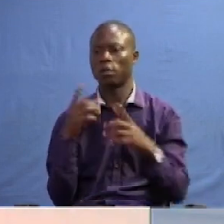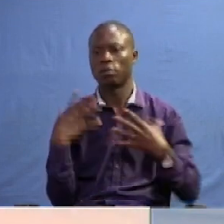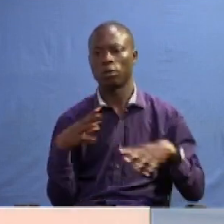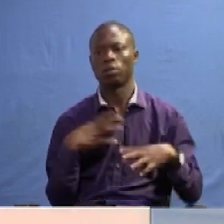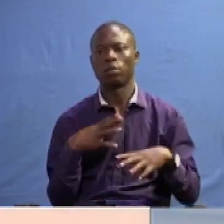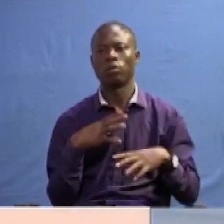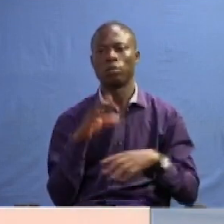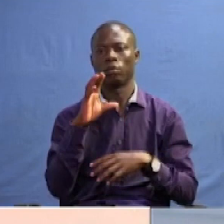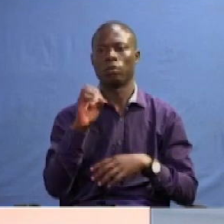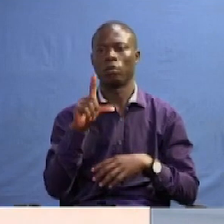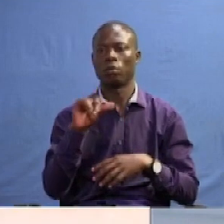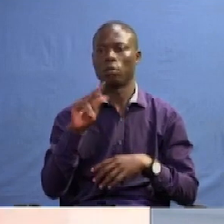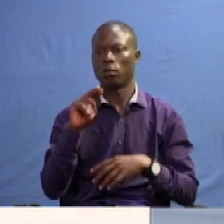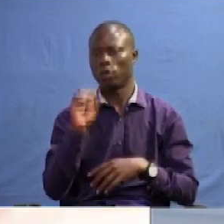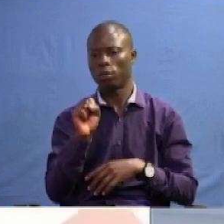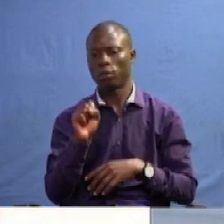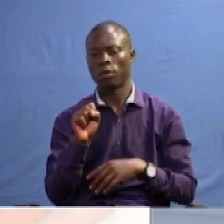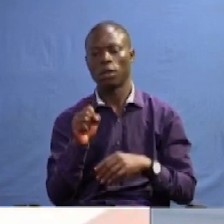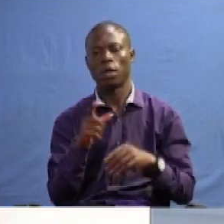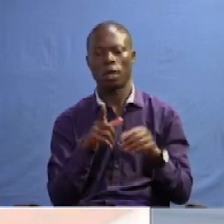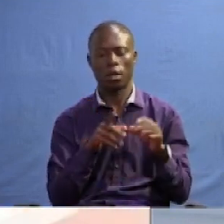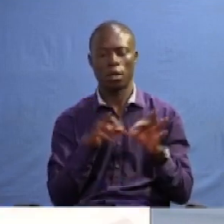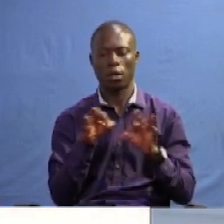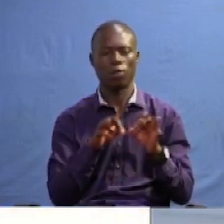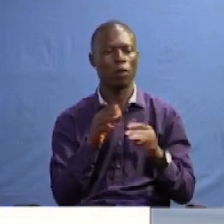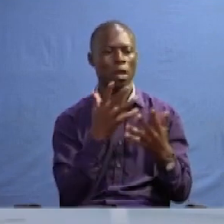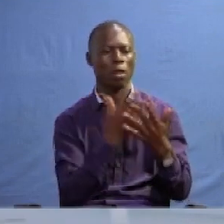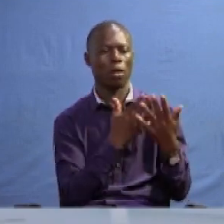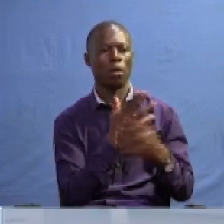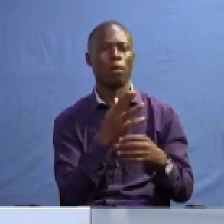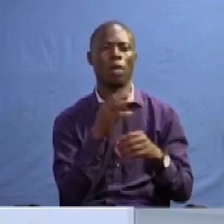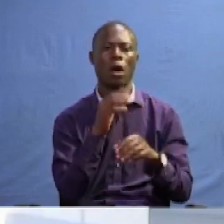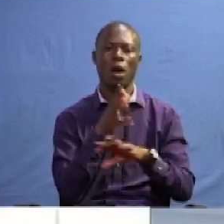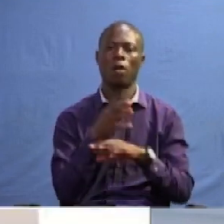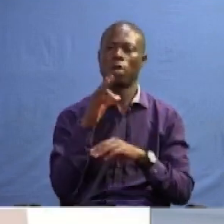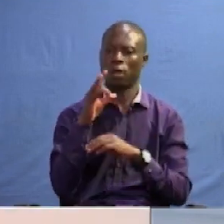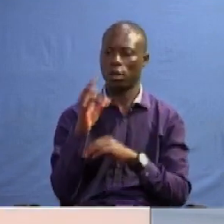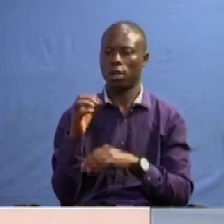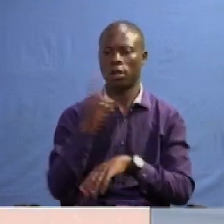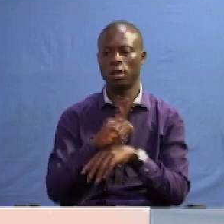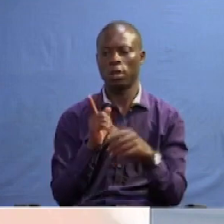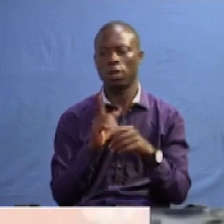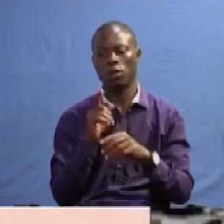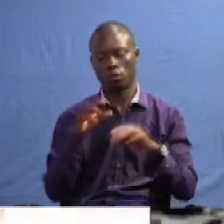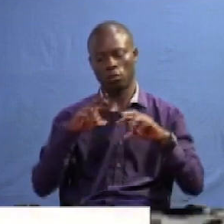hivyo, Collins atazuiliwa kwa muda wa siku 30 kupisha uchunguzi